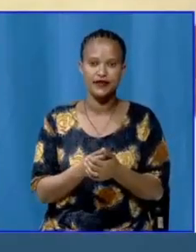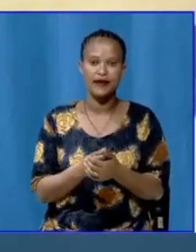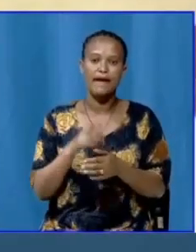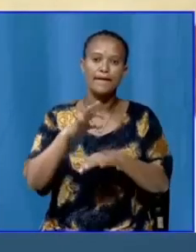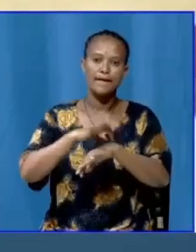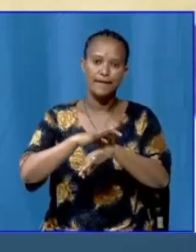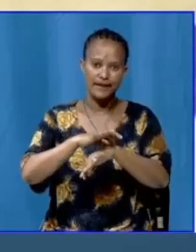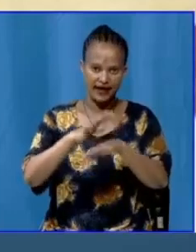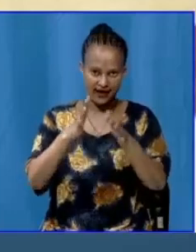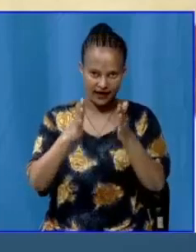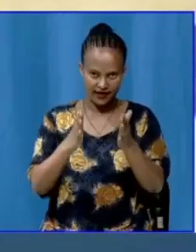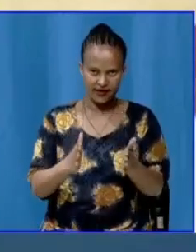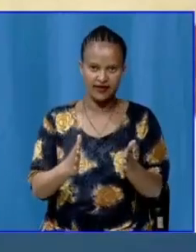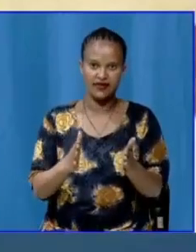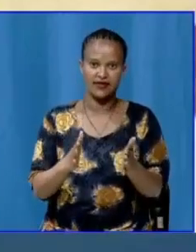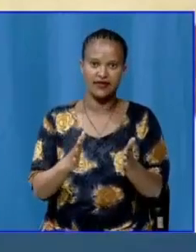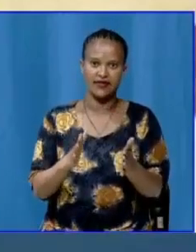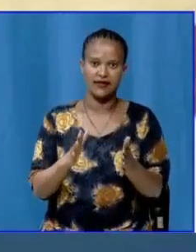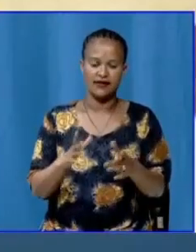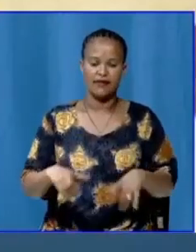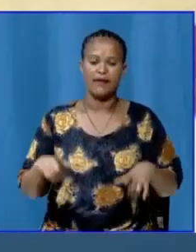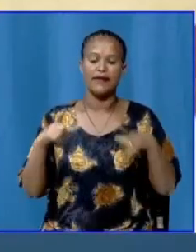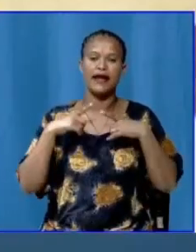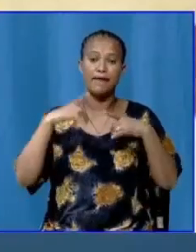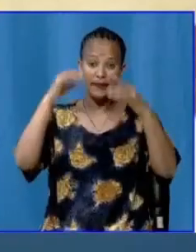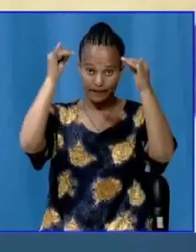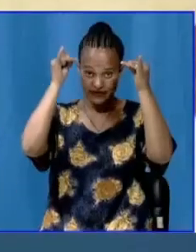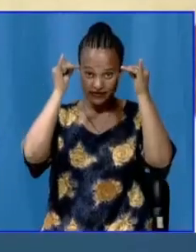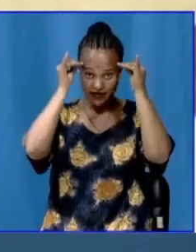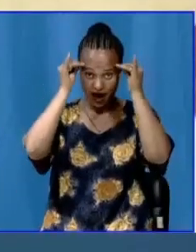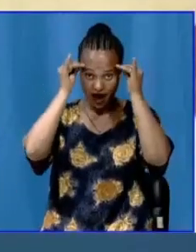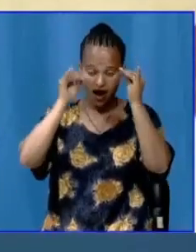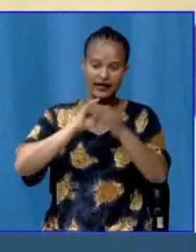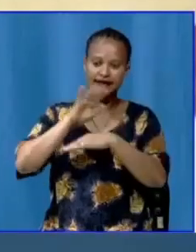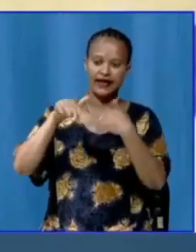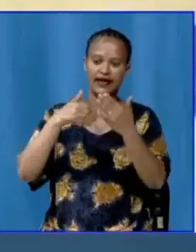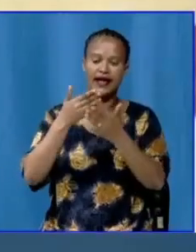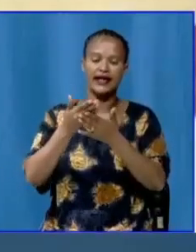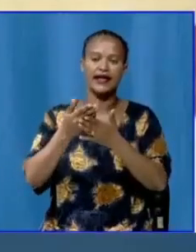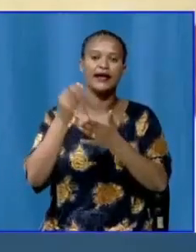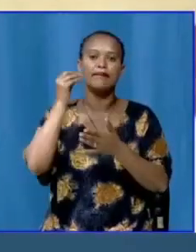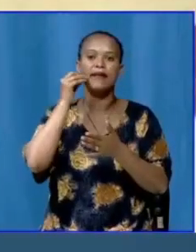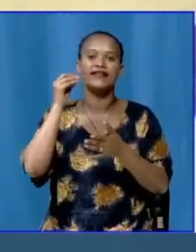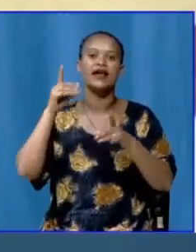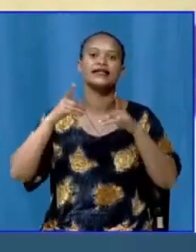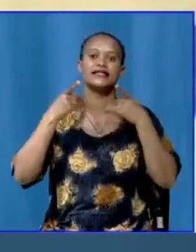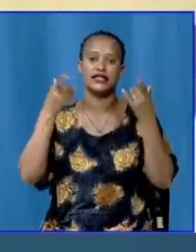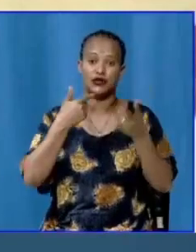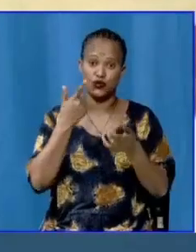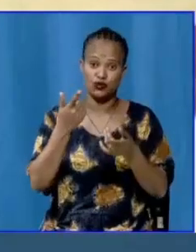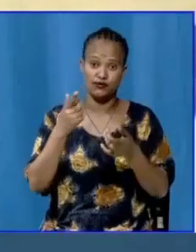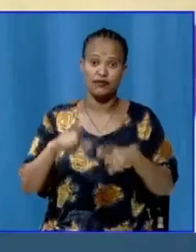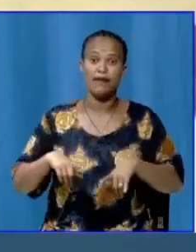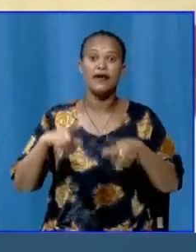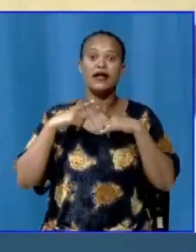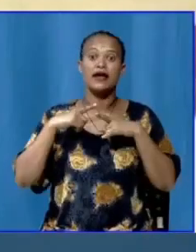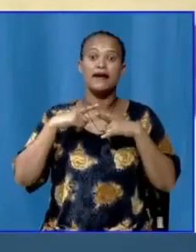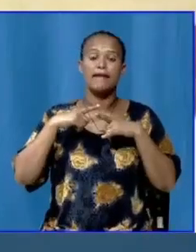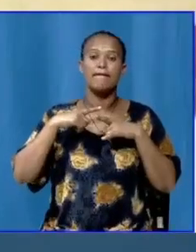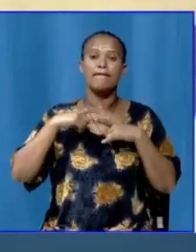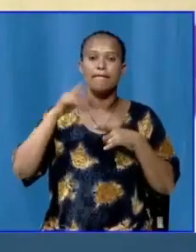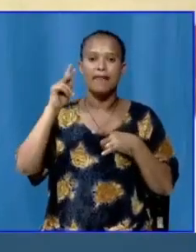መሬት ንመንበረ ጵጵስና ንሃገረ ስብከት ንጠቅላይ ቤተ ክህነት ዝኸውን መንበረ ፓትርያርክ ዝኸውን